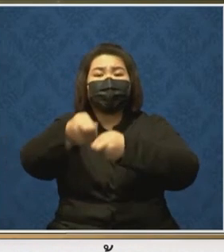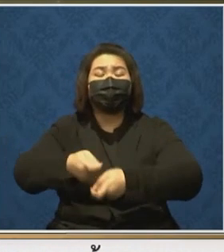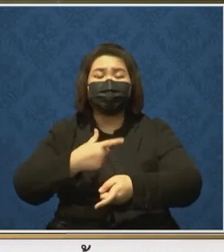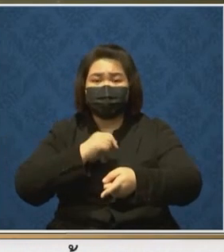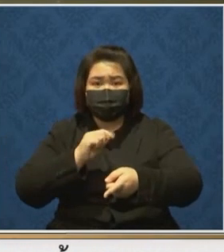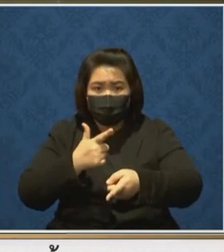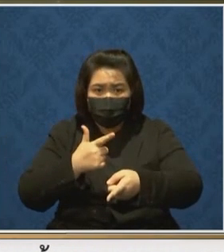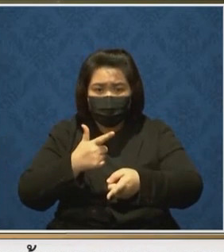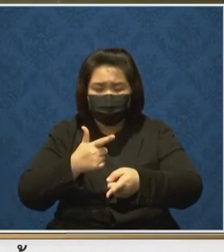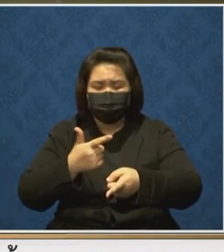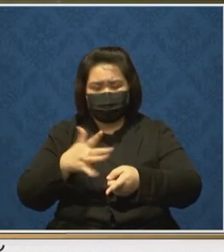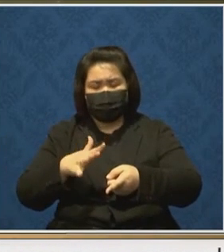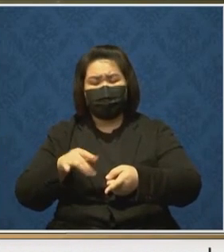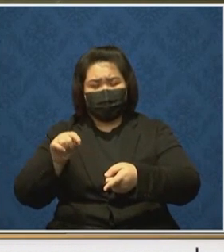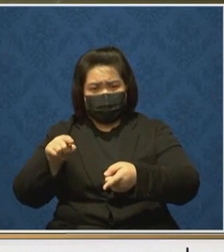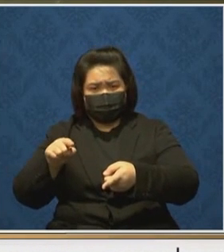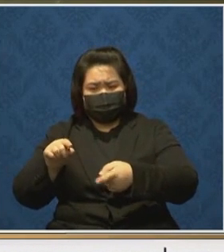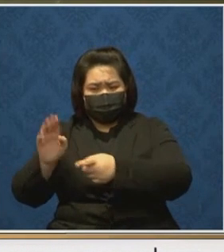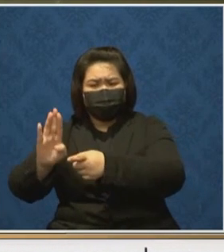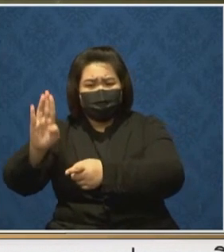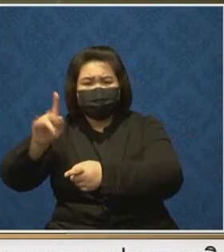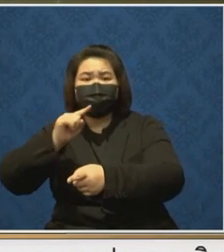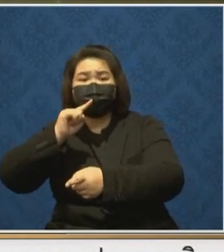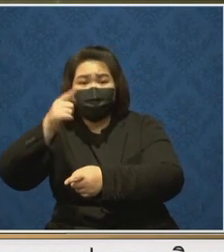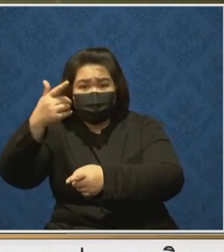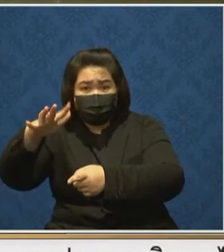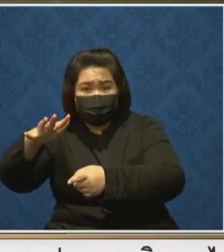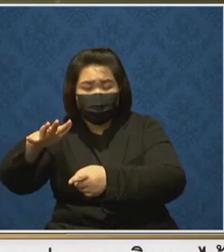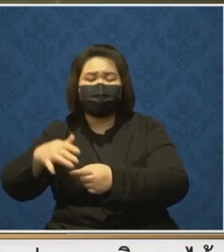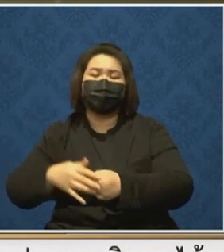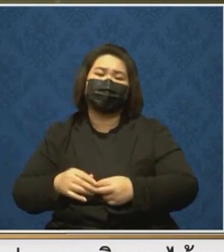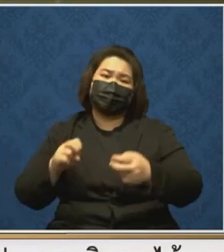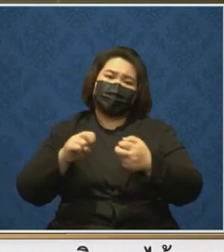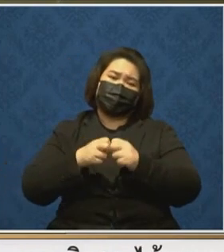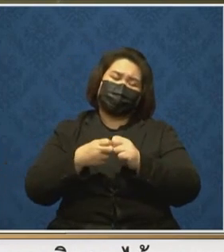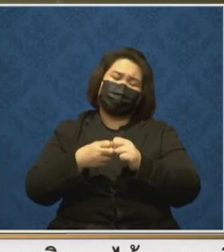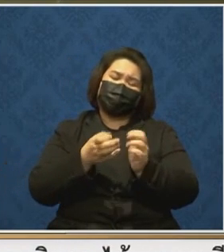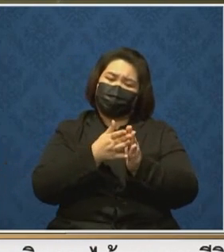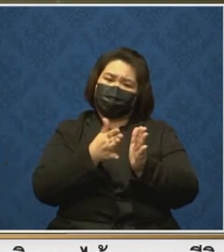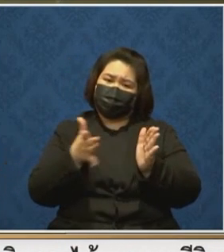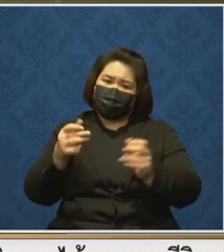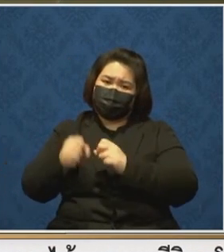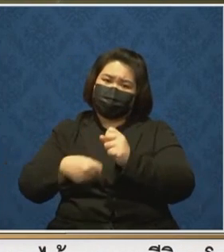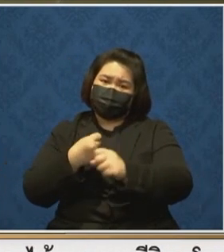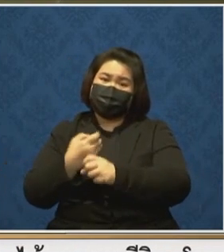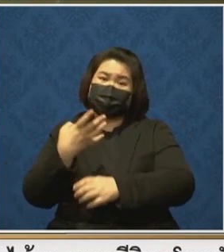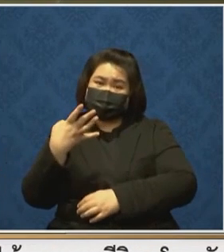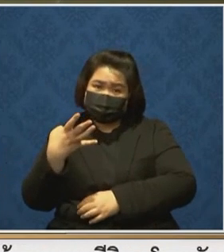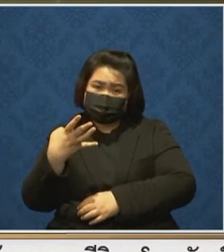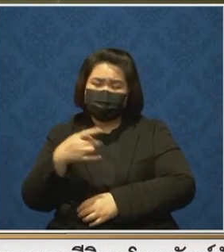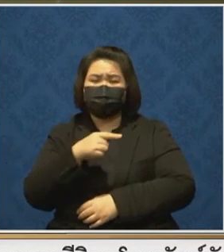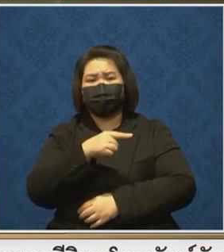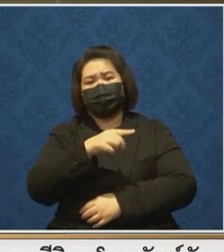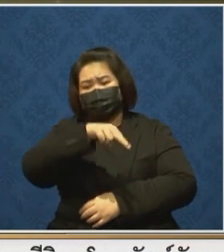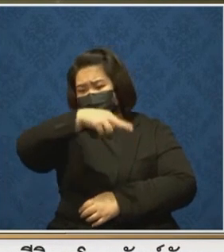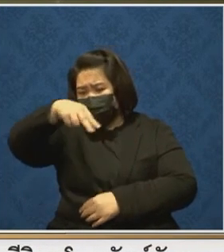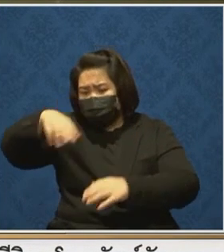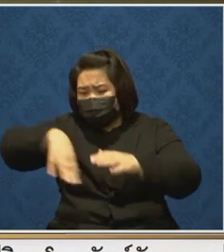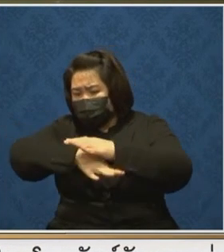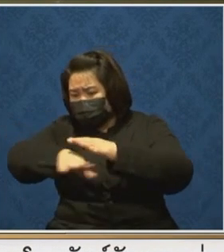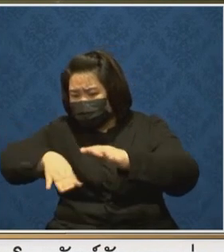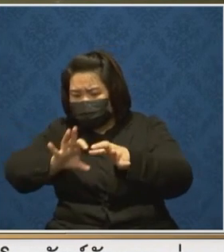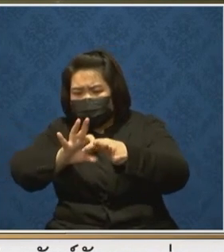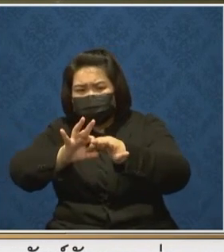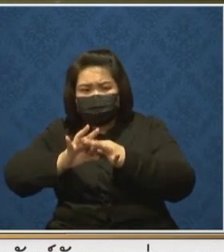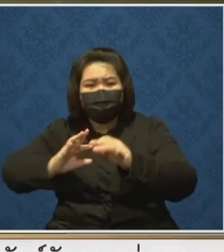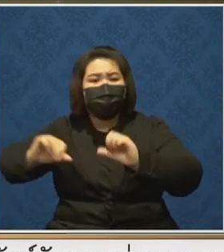Kingsgate ตัดสินใจฟ้องรประเทศไทยไปแล้วปรากฏวผ่านไปกา 4ี รัฐบาลผลเอกประยุก็ยงไม่สามารถหาหกฐานทวิท